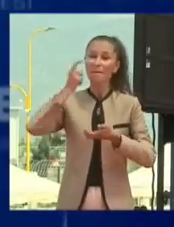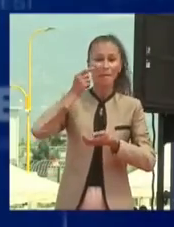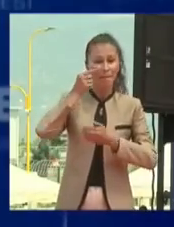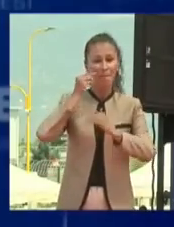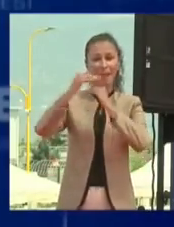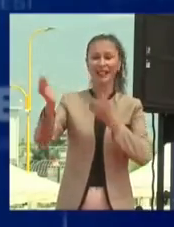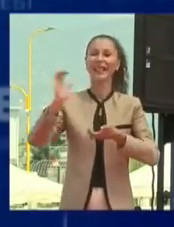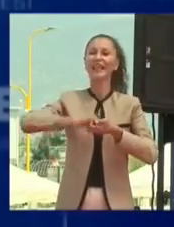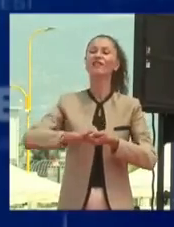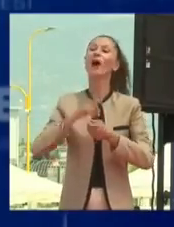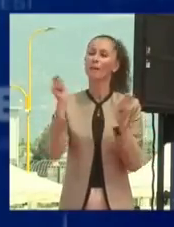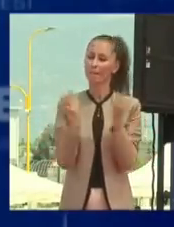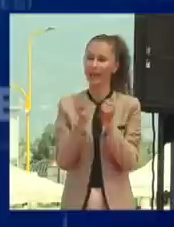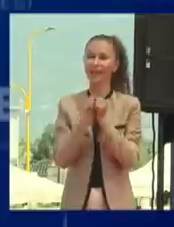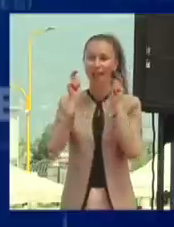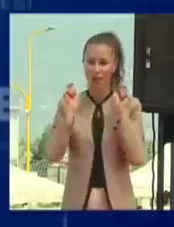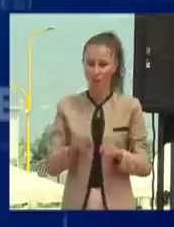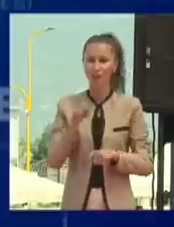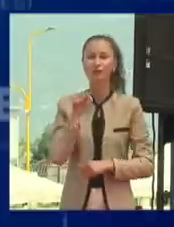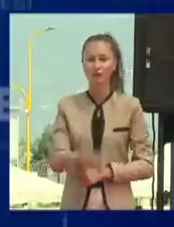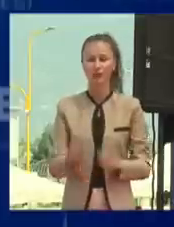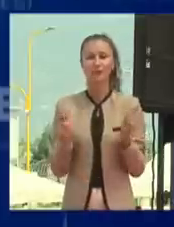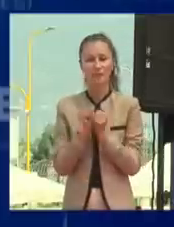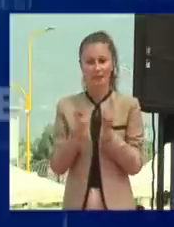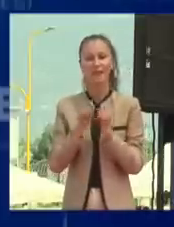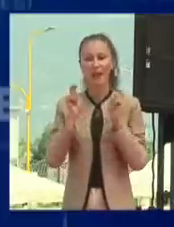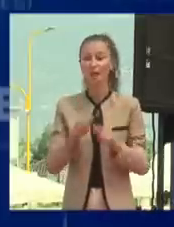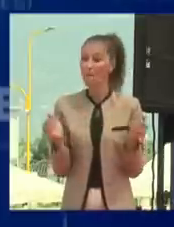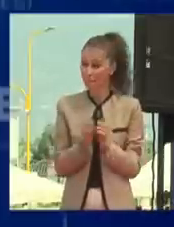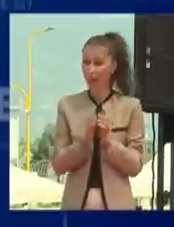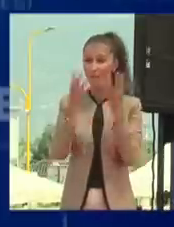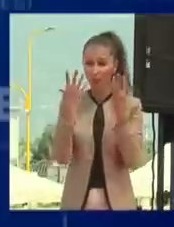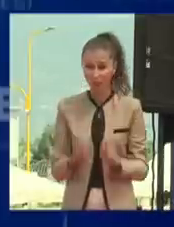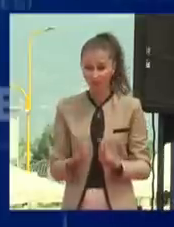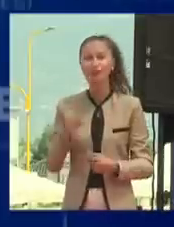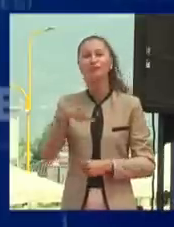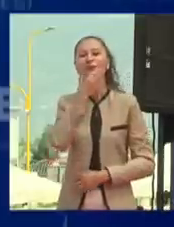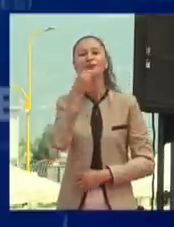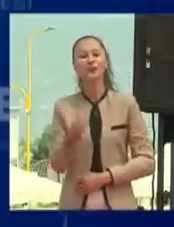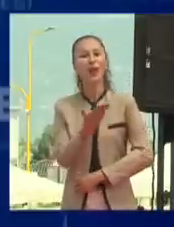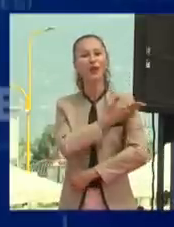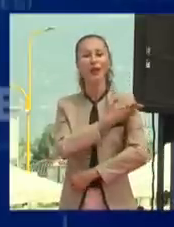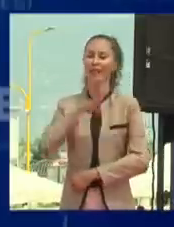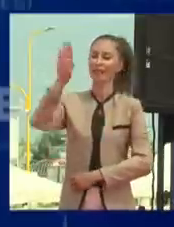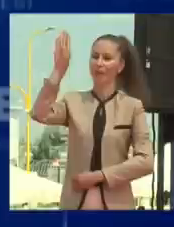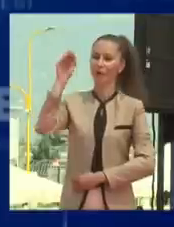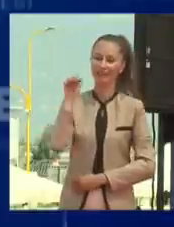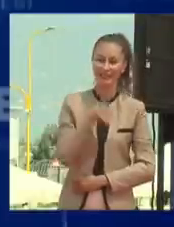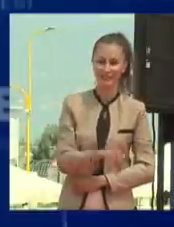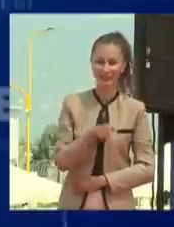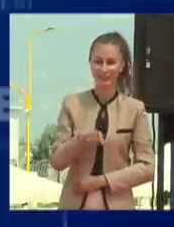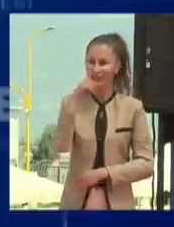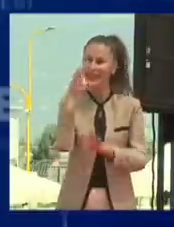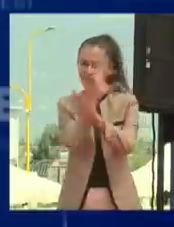İttifakı ile birlikte yapacağız. Millet İttifakı ile birlikte yapacağız. Beraber olacağız ve bu güzel ülkeye demokrasiyi getireceğiz.